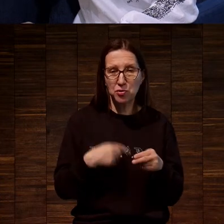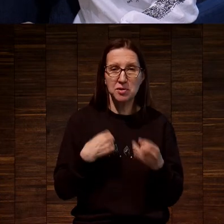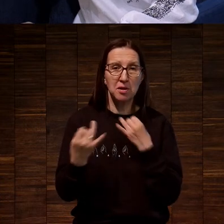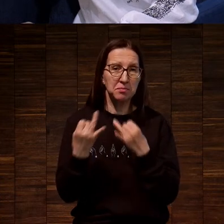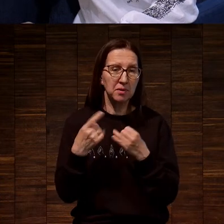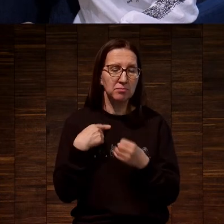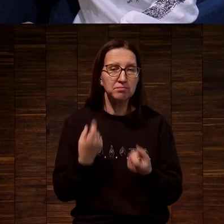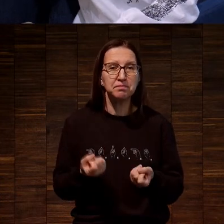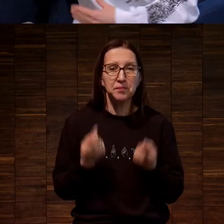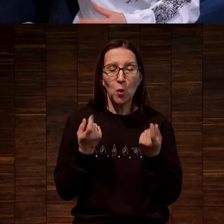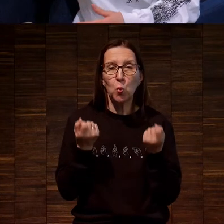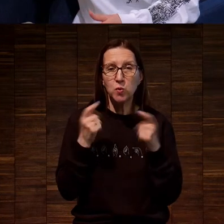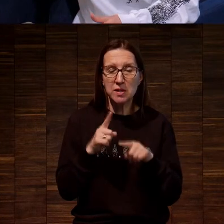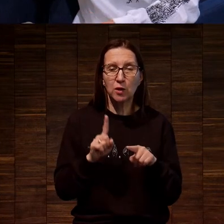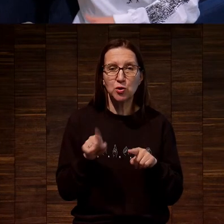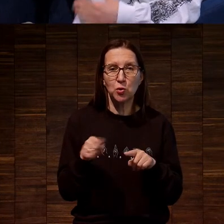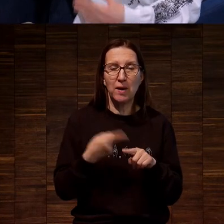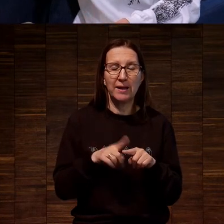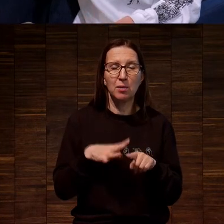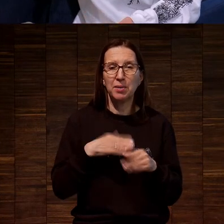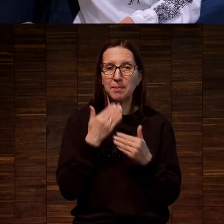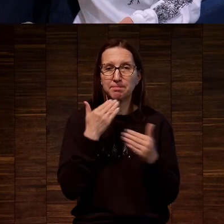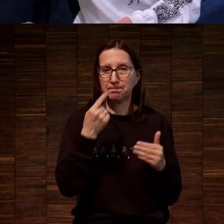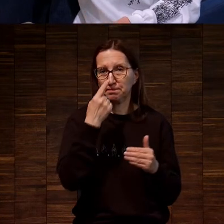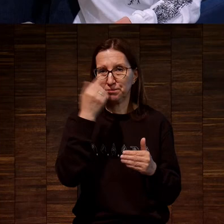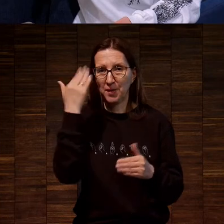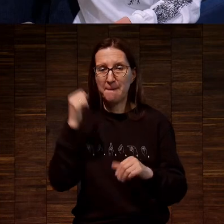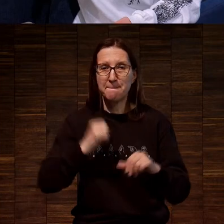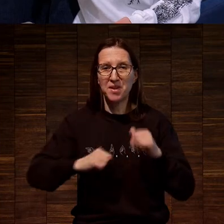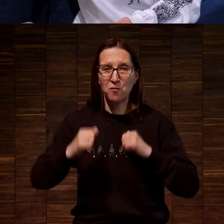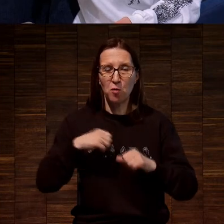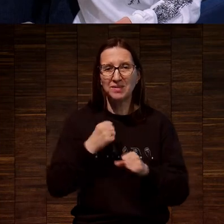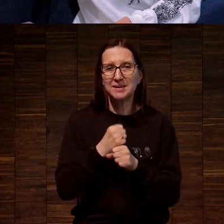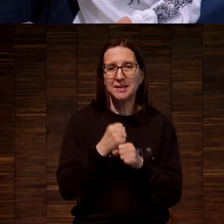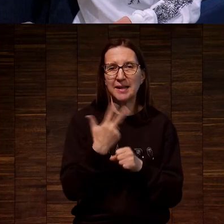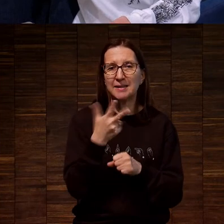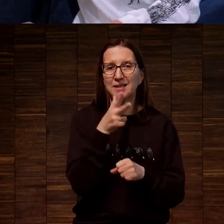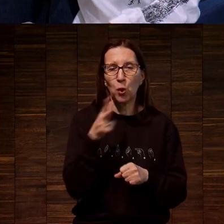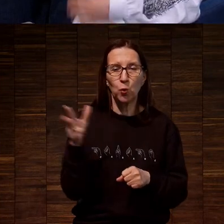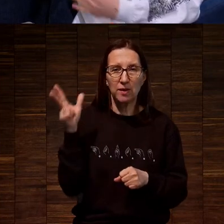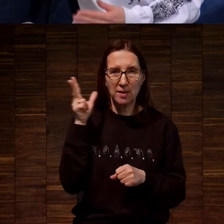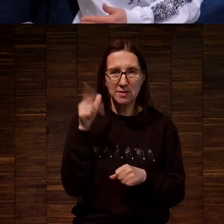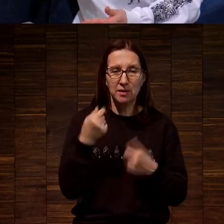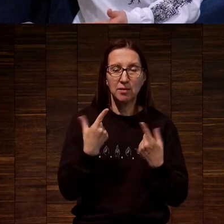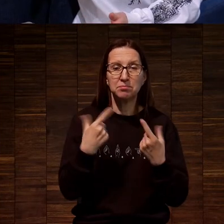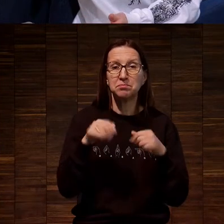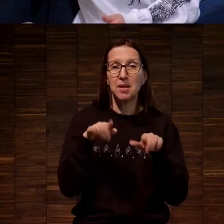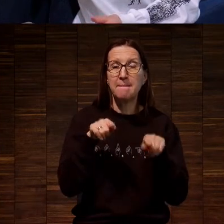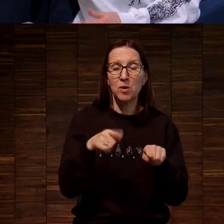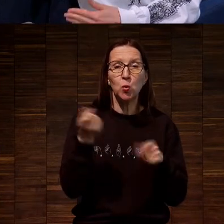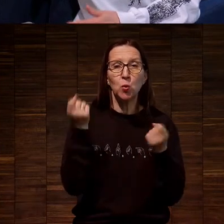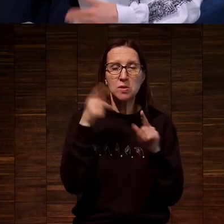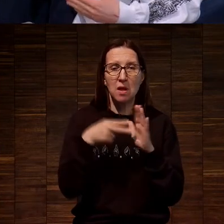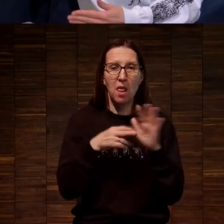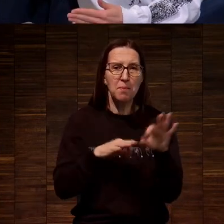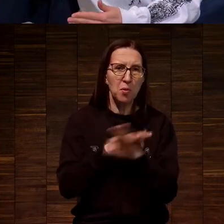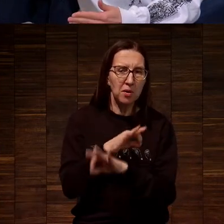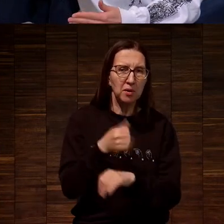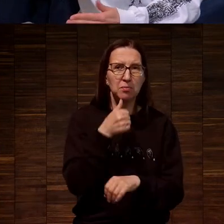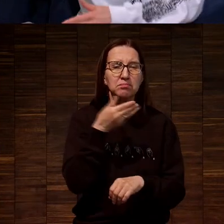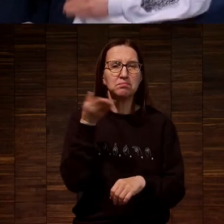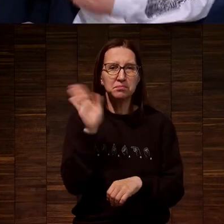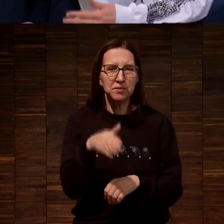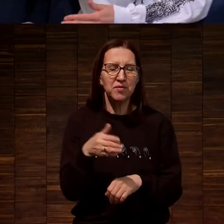они... По-моему, последний перформанс они сделали 3 года назад. Вот тут они узнали про проект и подумали, что это